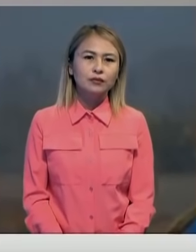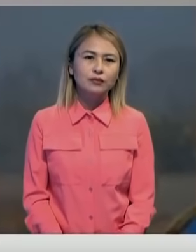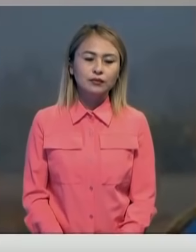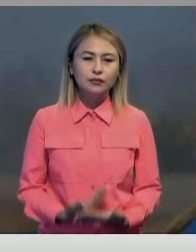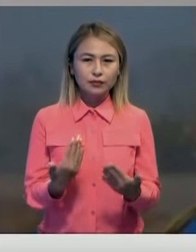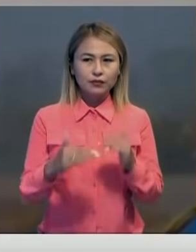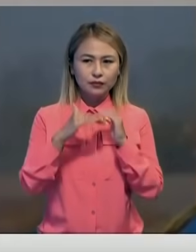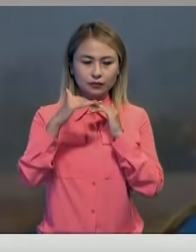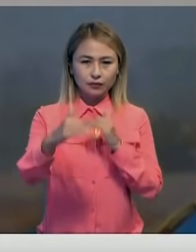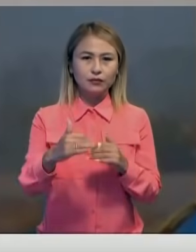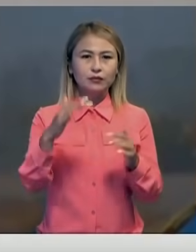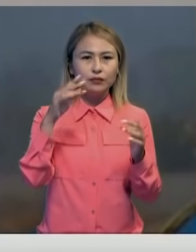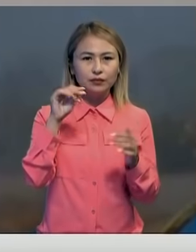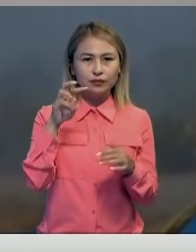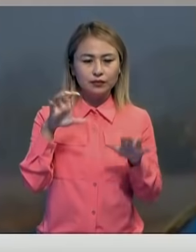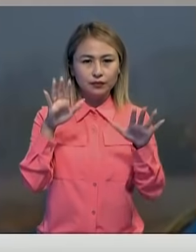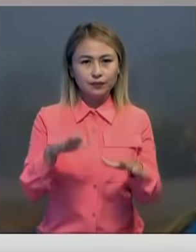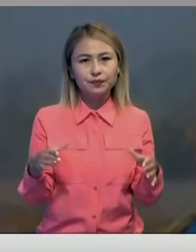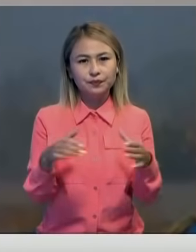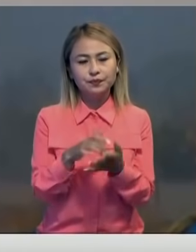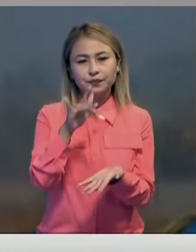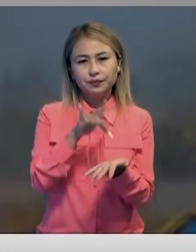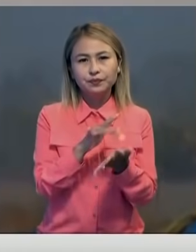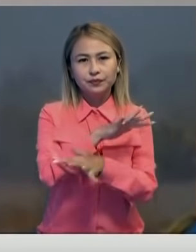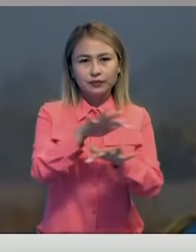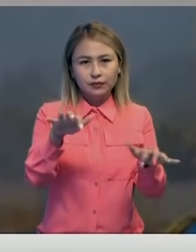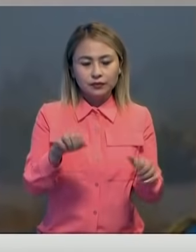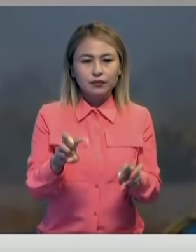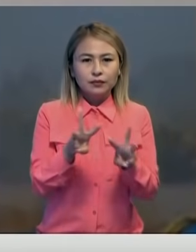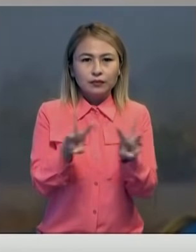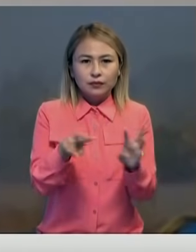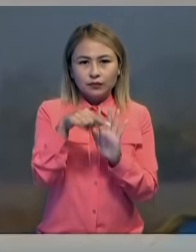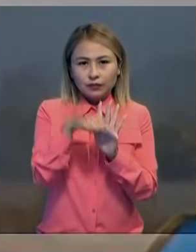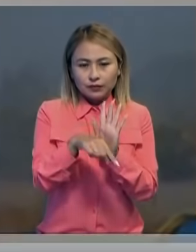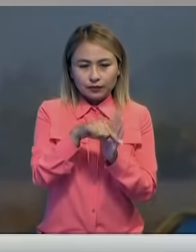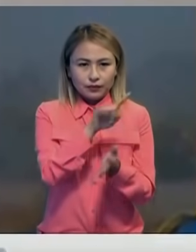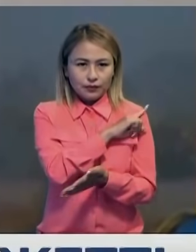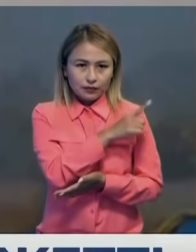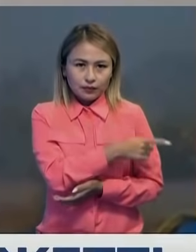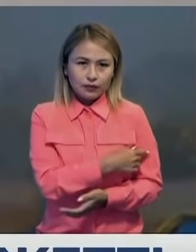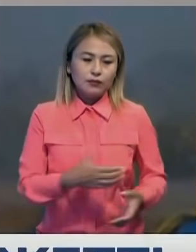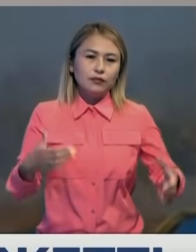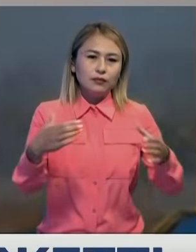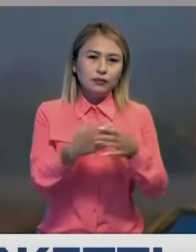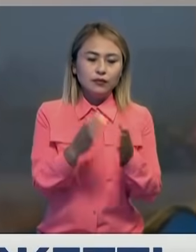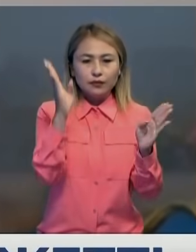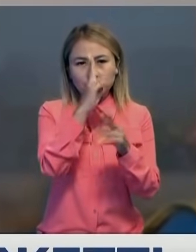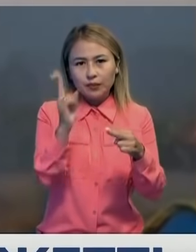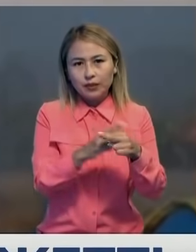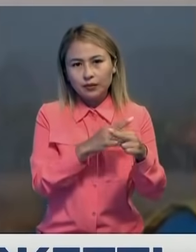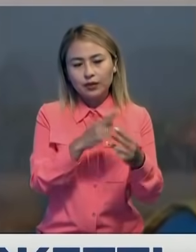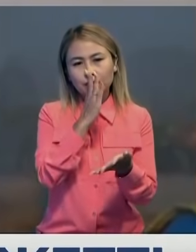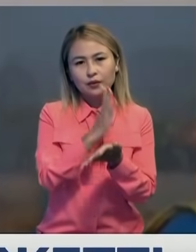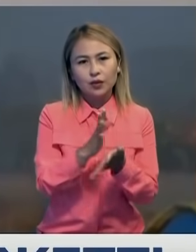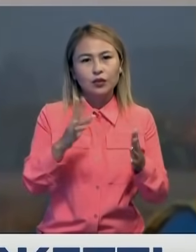Бұл жер апатты аймақ деп танылып отыр. Елдің орталық билігі, ішкі істер министрлігі мен еріктілер күштерін біріктіріп, табиғат апатымен күресіп жатыр.